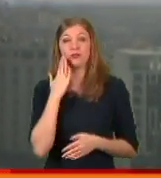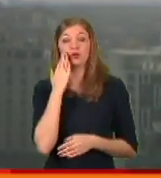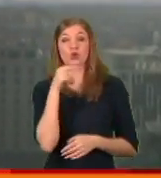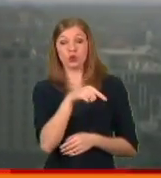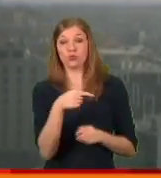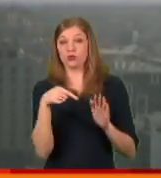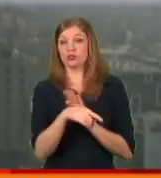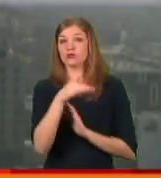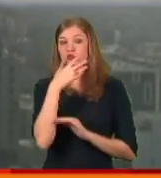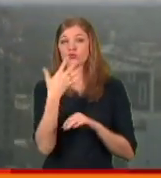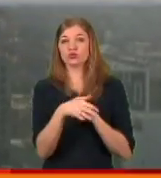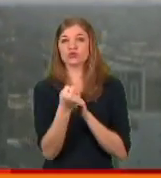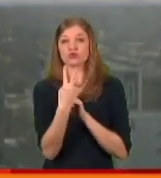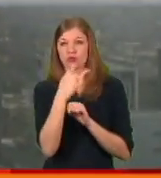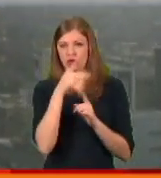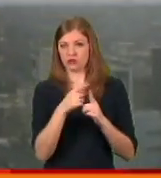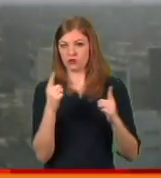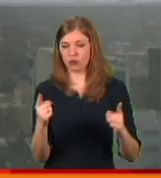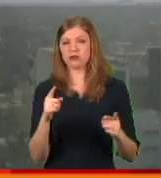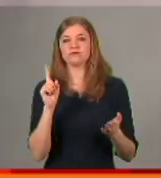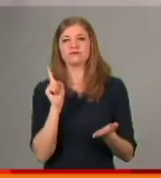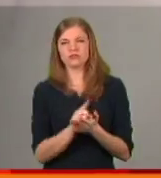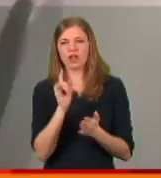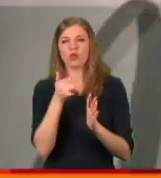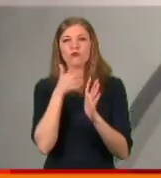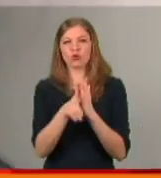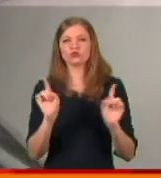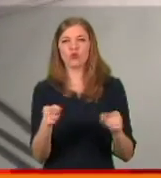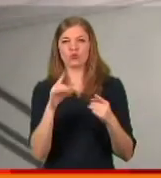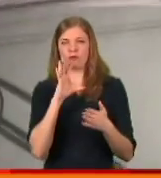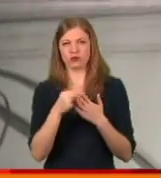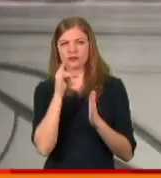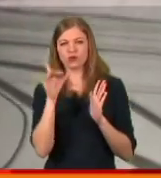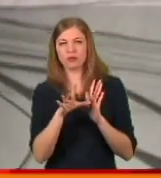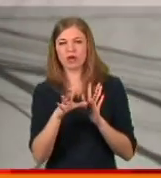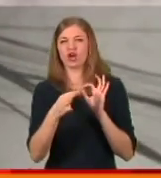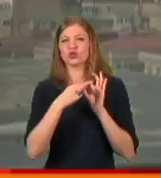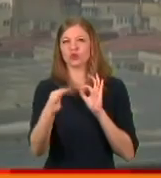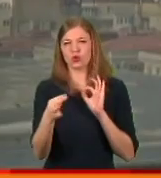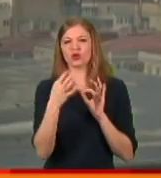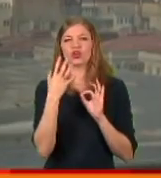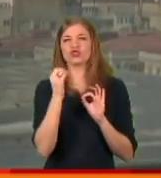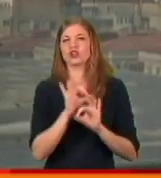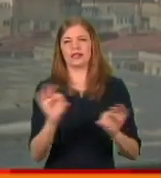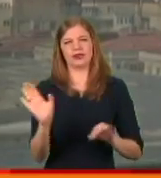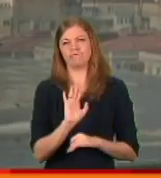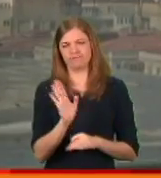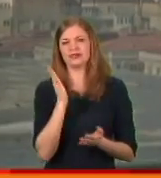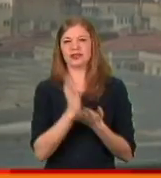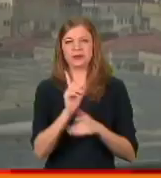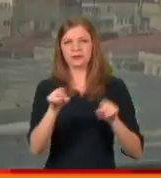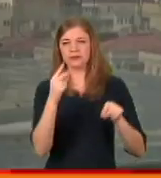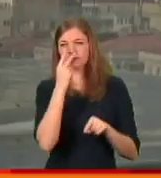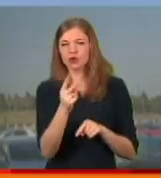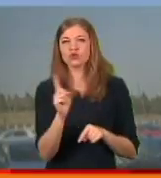тим часом уже 14 років вдало і прозоро оновлюють свої мережі. Дроти ще наскрізь ідеальні. Ось